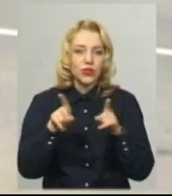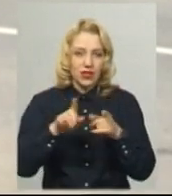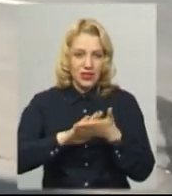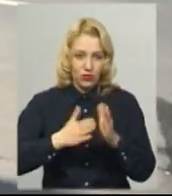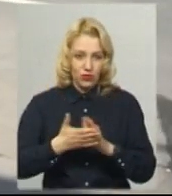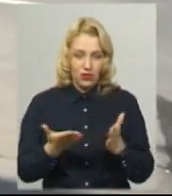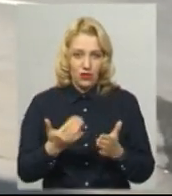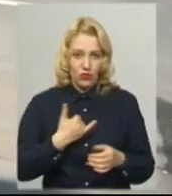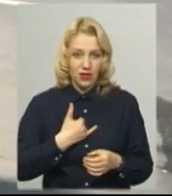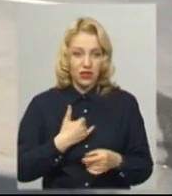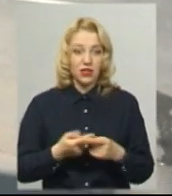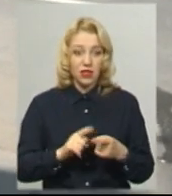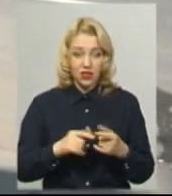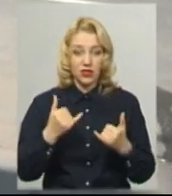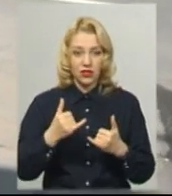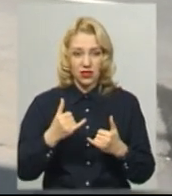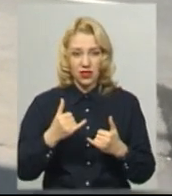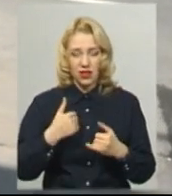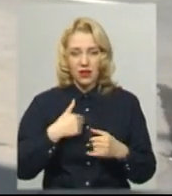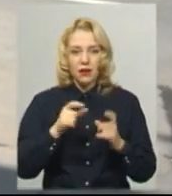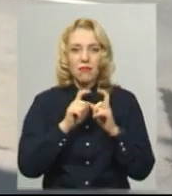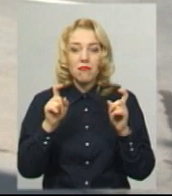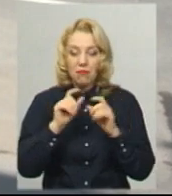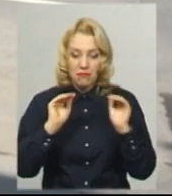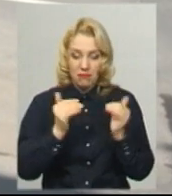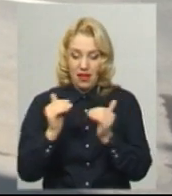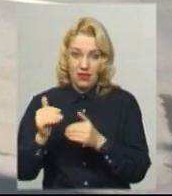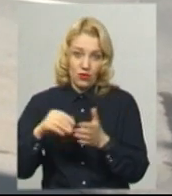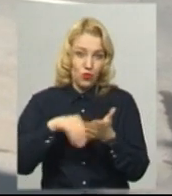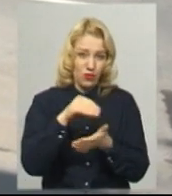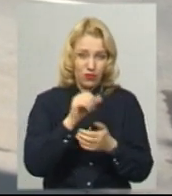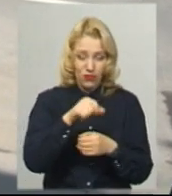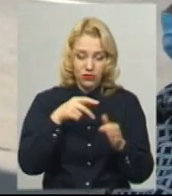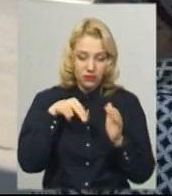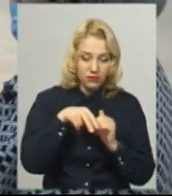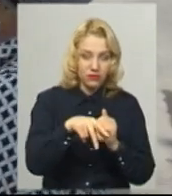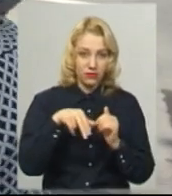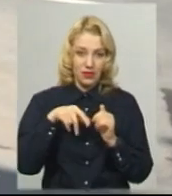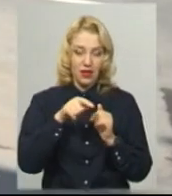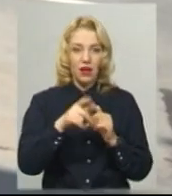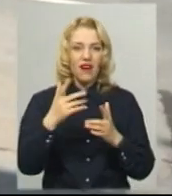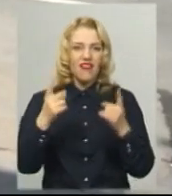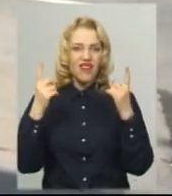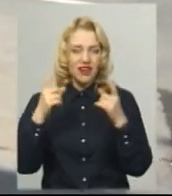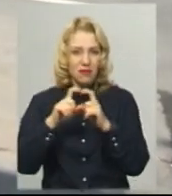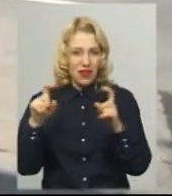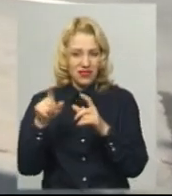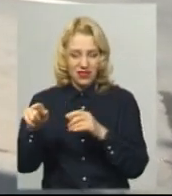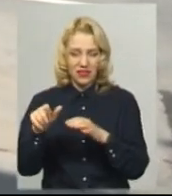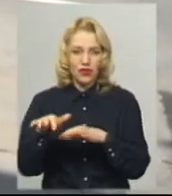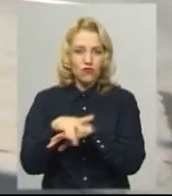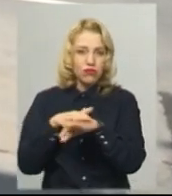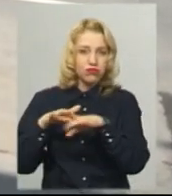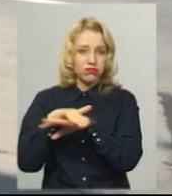зараз робить. Краще скуплюватися в маленьких магазинах, там менше скупчення. Навіть ось ці великі супермаркети, що там немає